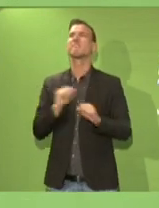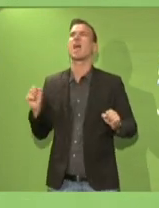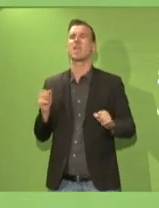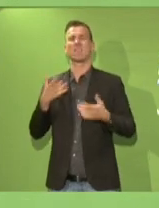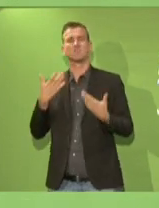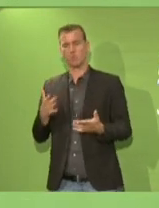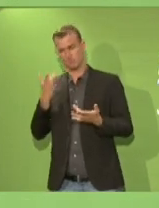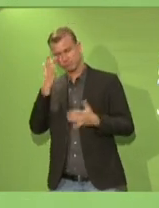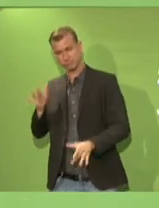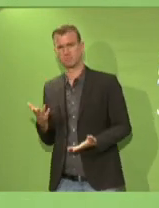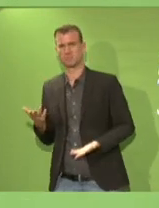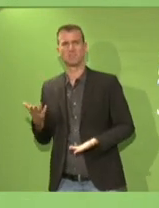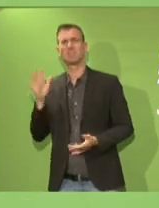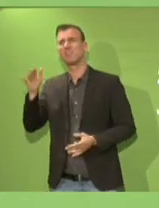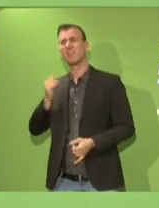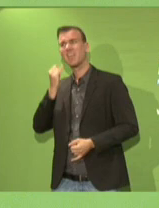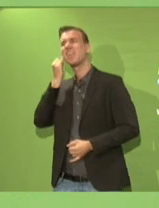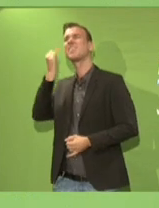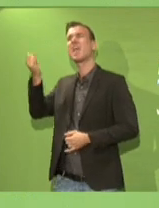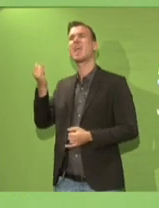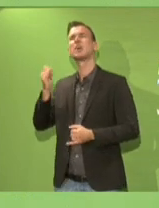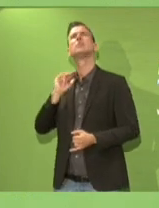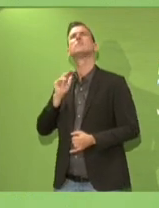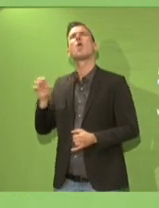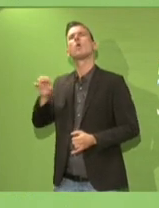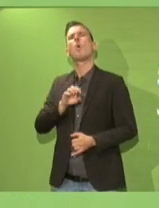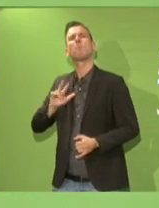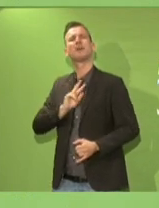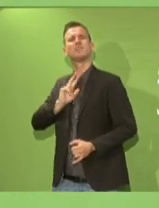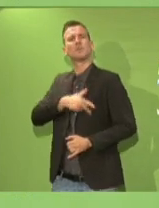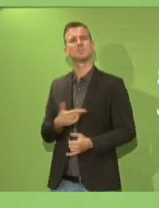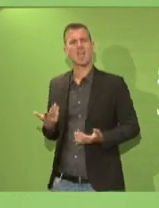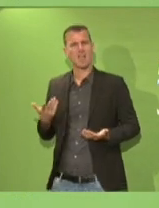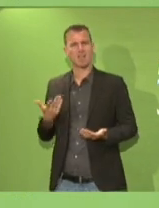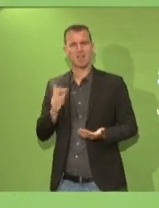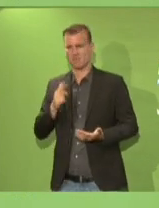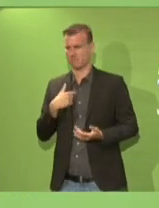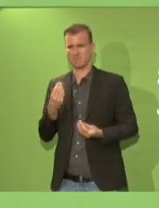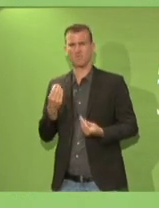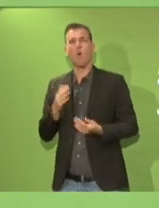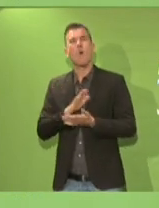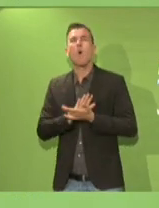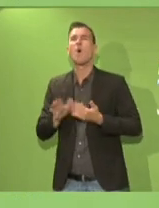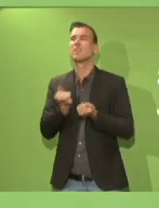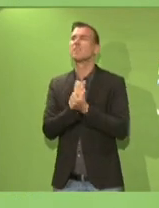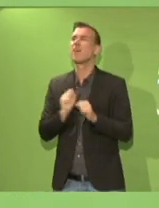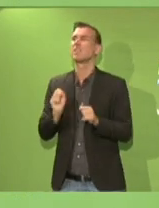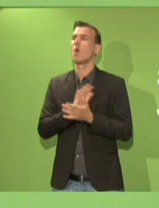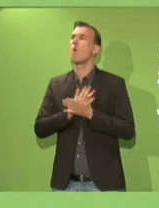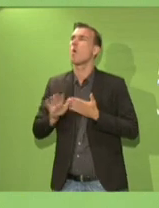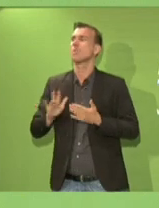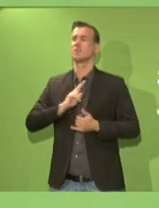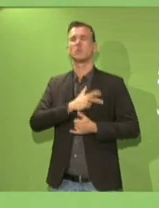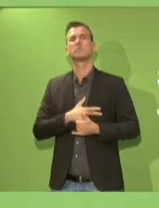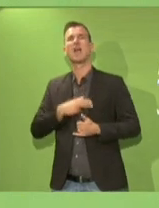und die Idee des sozialen Europas. Aber wir sagen, ohne Freiheit und ohne soziale Dimension